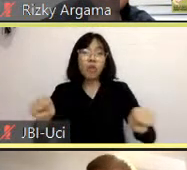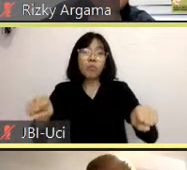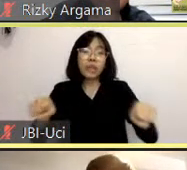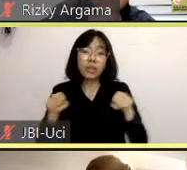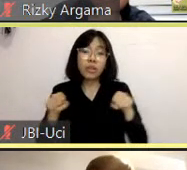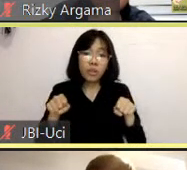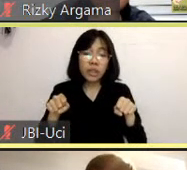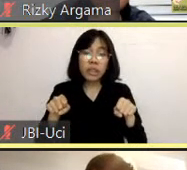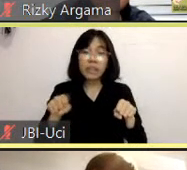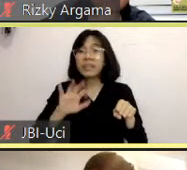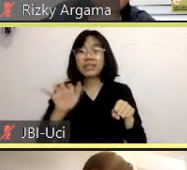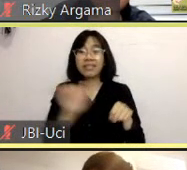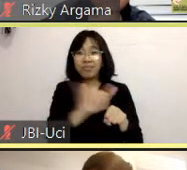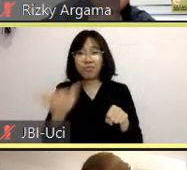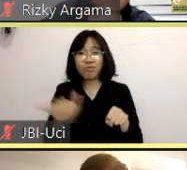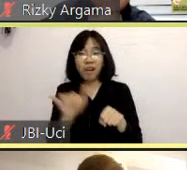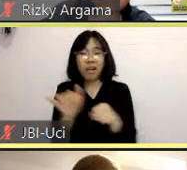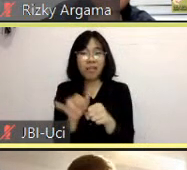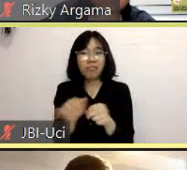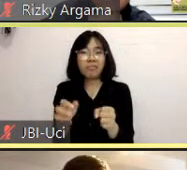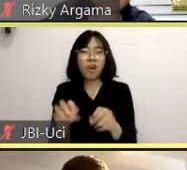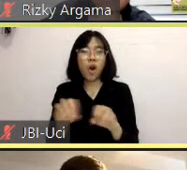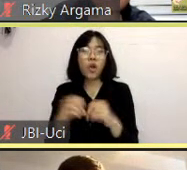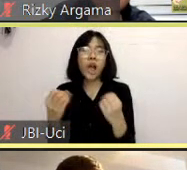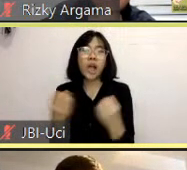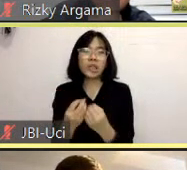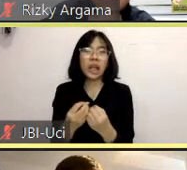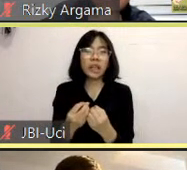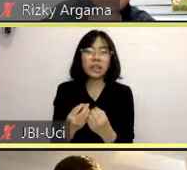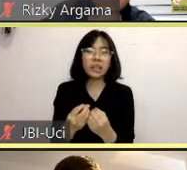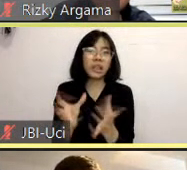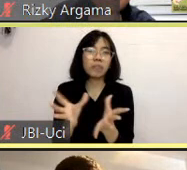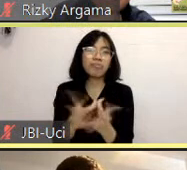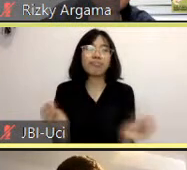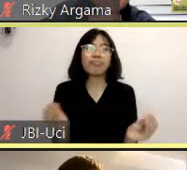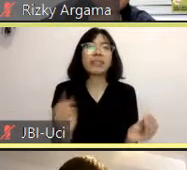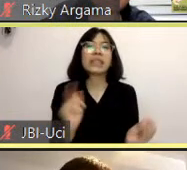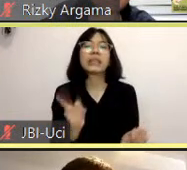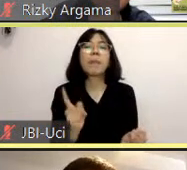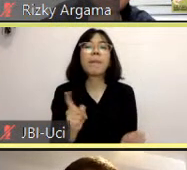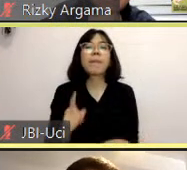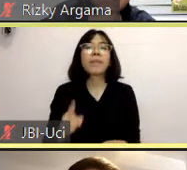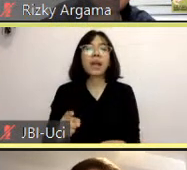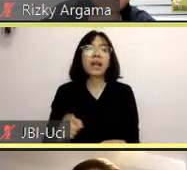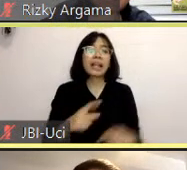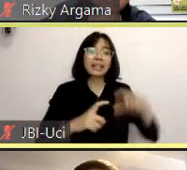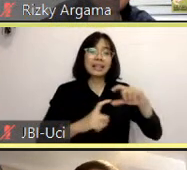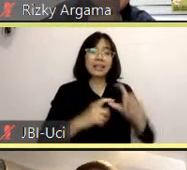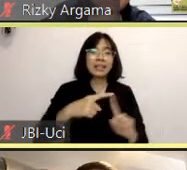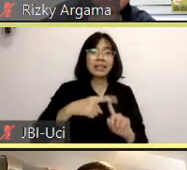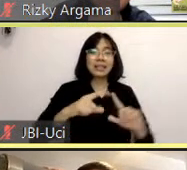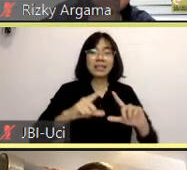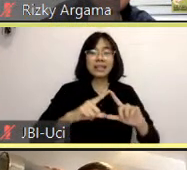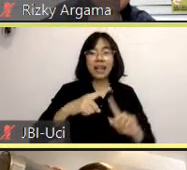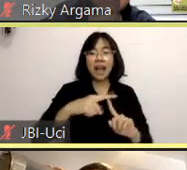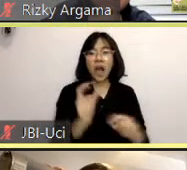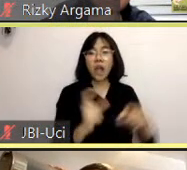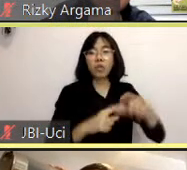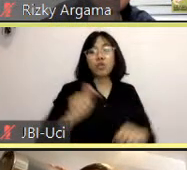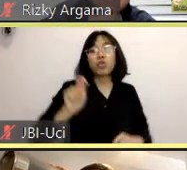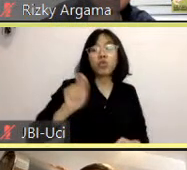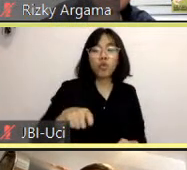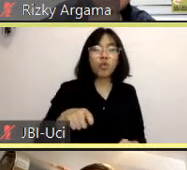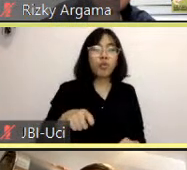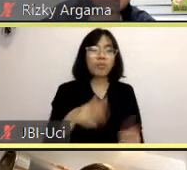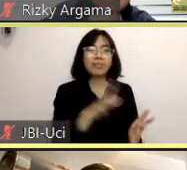yang dibubarkan, dicabut status badan hukumnya oleh Kemenkumham pada 15 Agustus